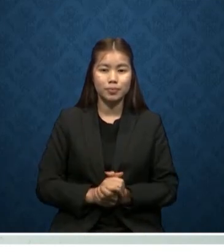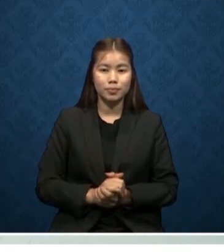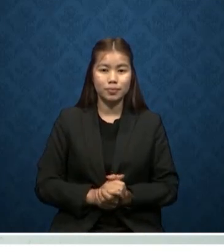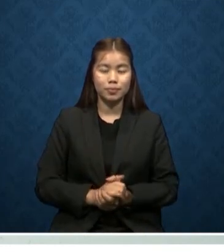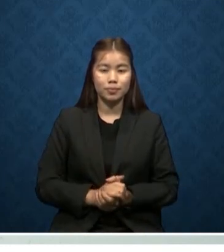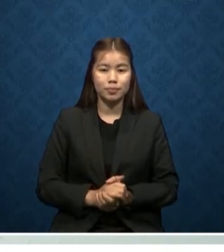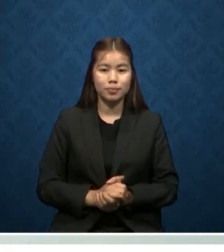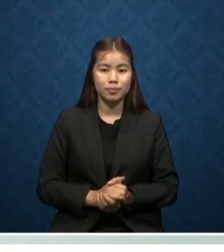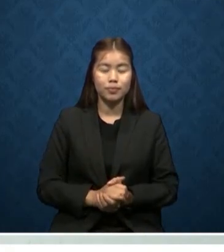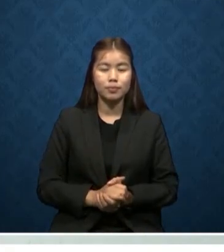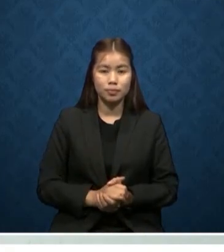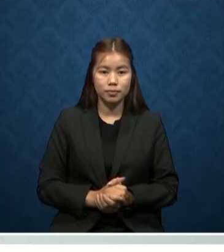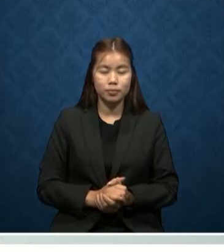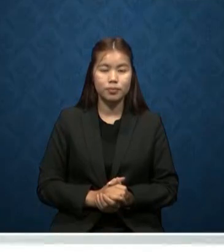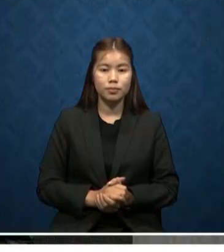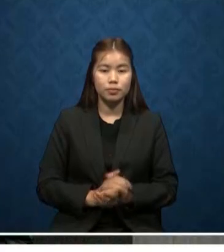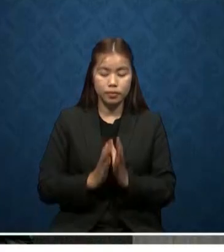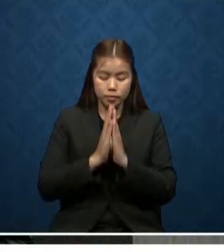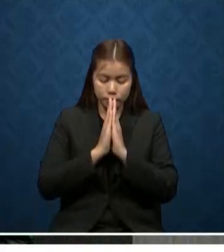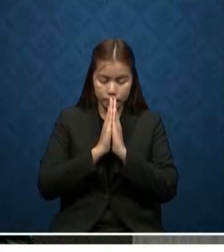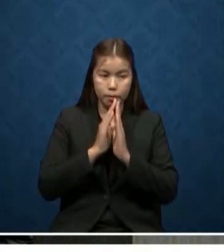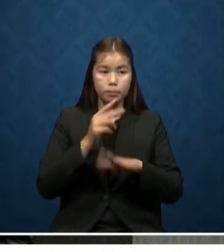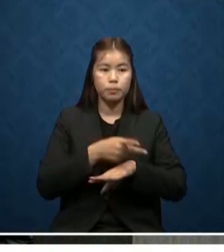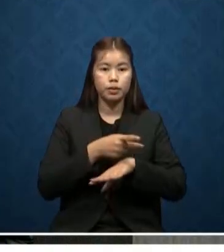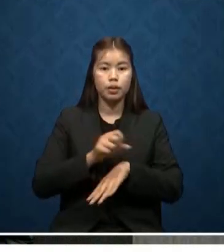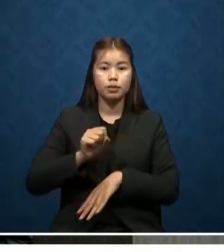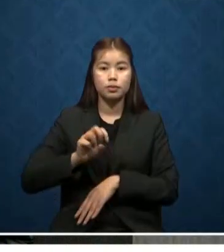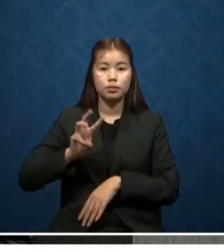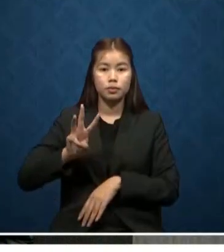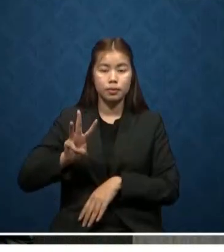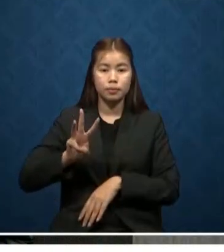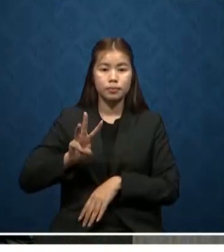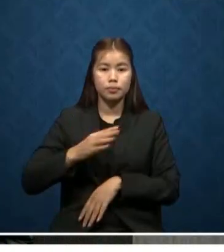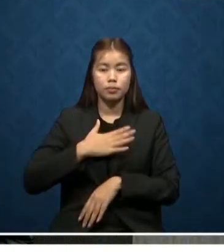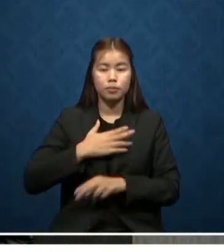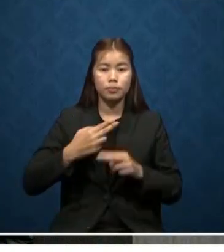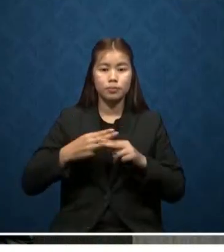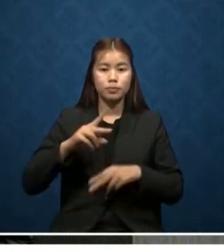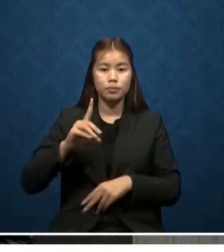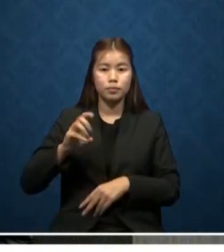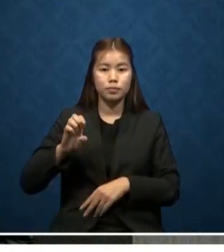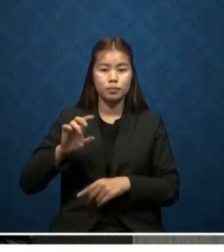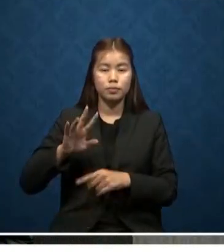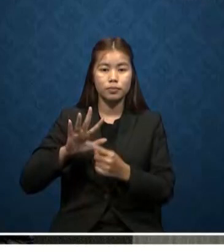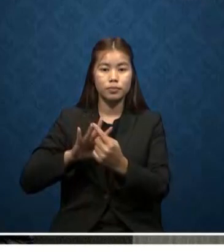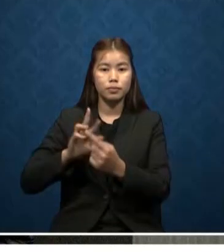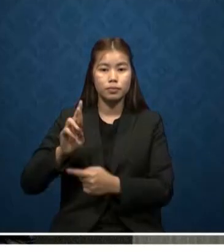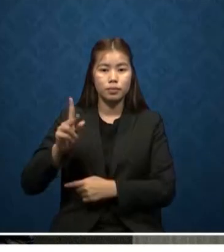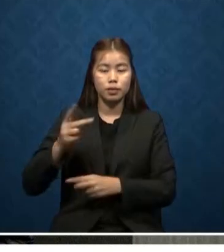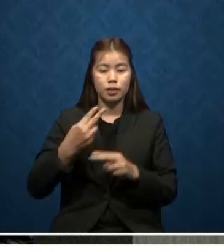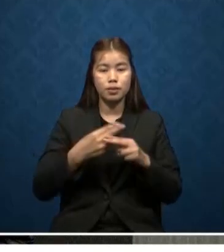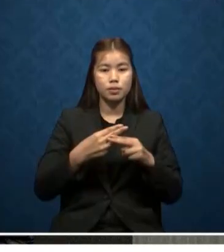ครับท่านประธานวุฒิสภาที่เคารพผมดีเกลิเจนคลองสมาชิกวุฒิสภาผู้แทน